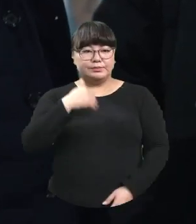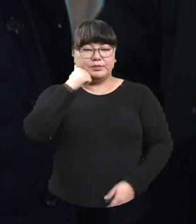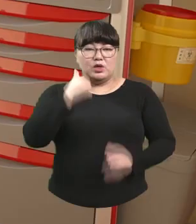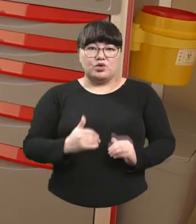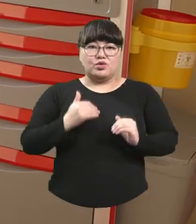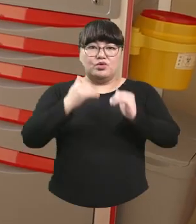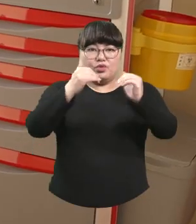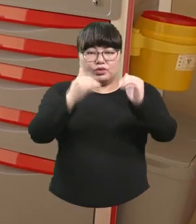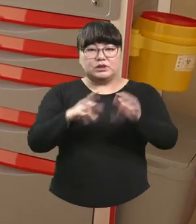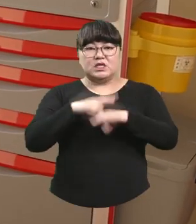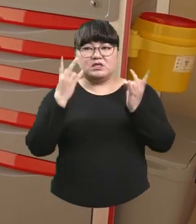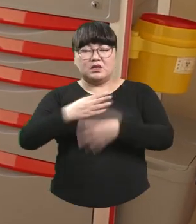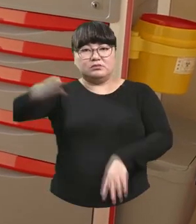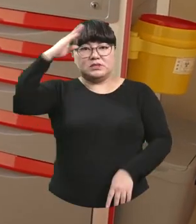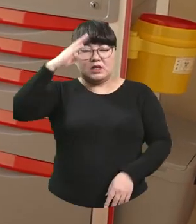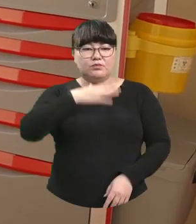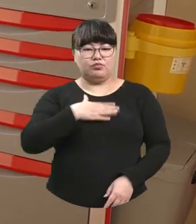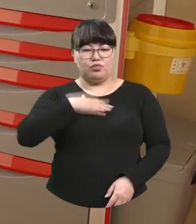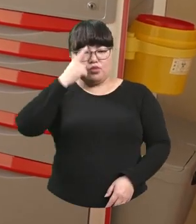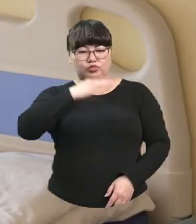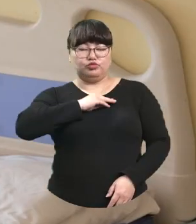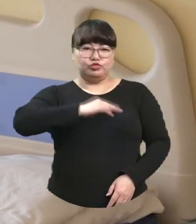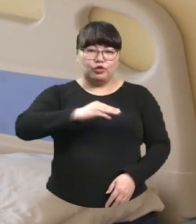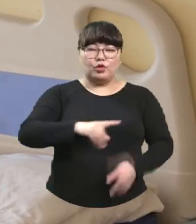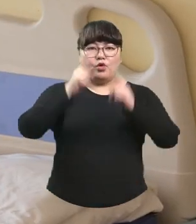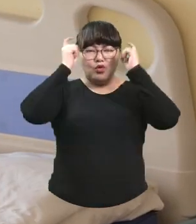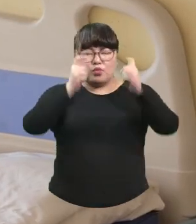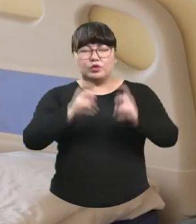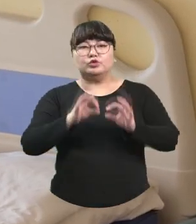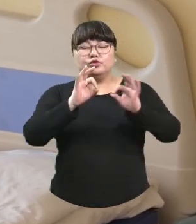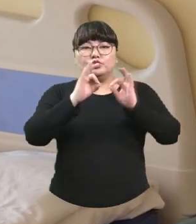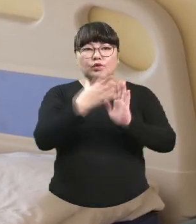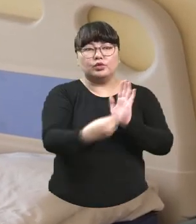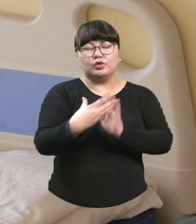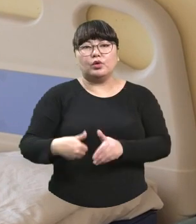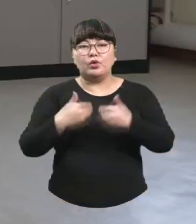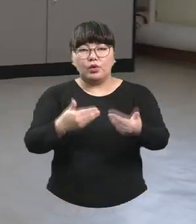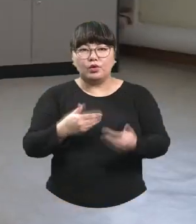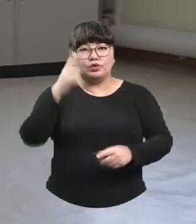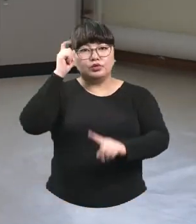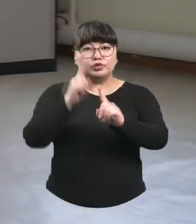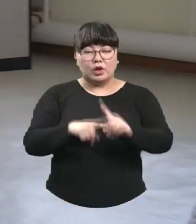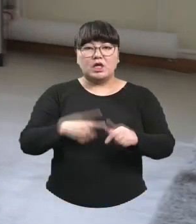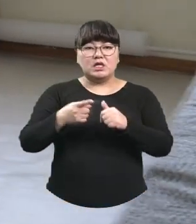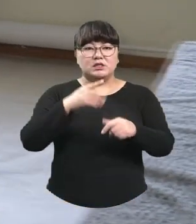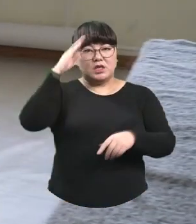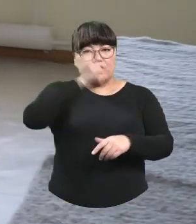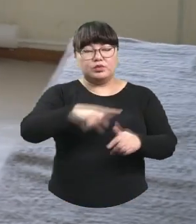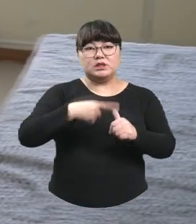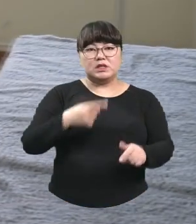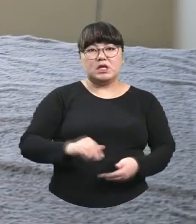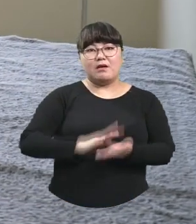бие бэлдрийг нь хөгжүүлэх, нийгэмд зэрэг эх оронч үзэл хүмүүжлийн эерэг нөлөөллийг өрнүүлэх замаар зэргийн албаны нэр хүндийг